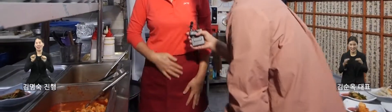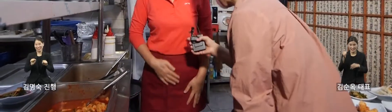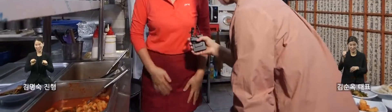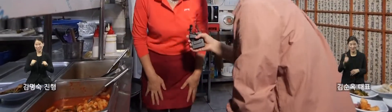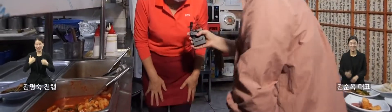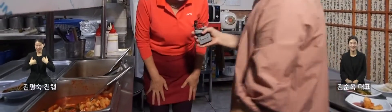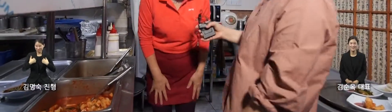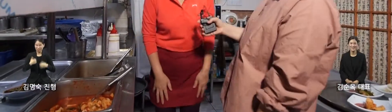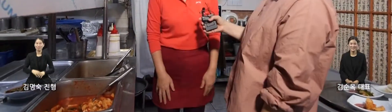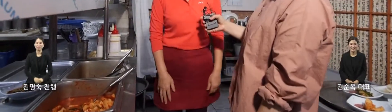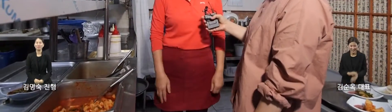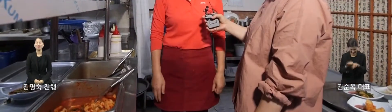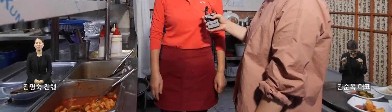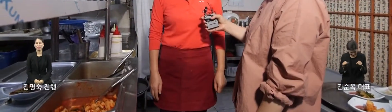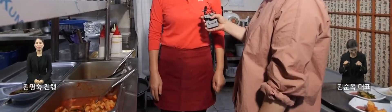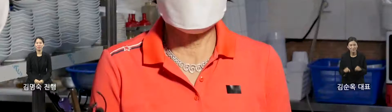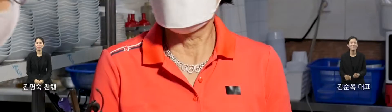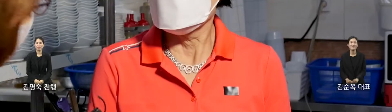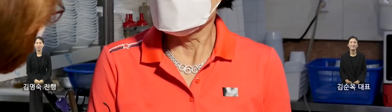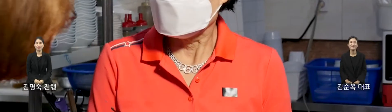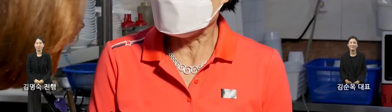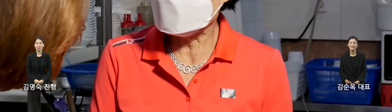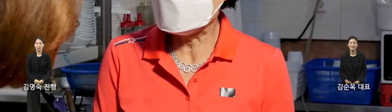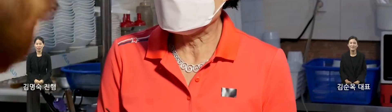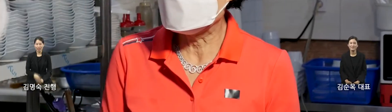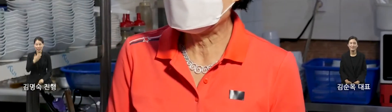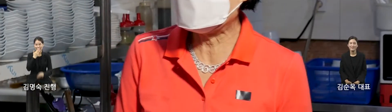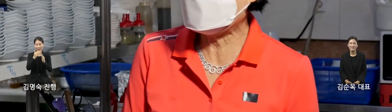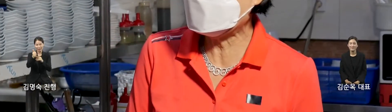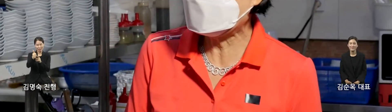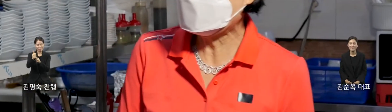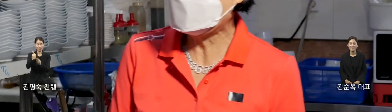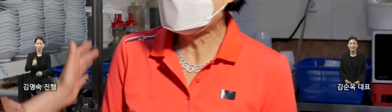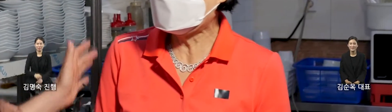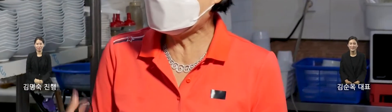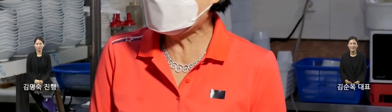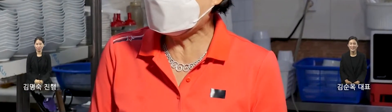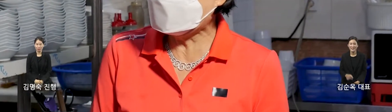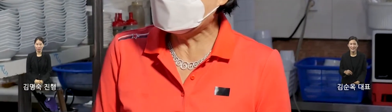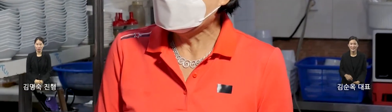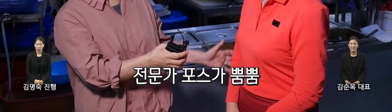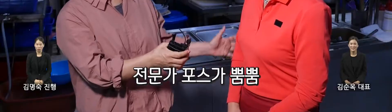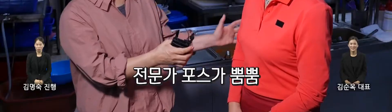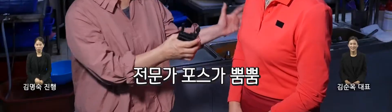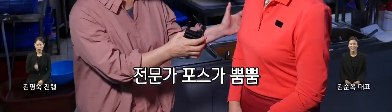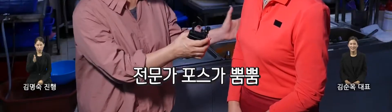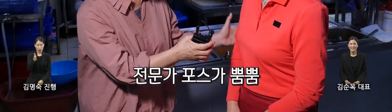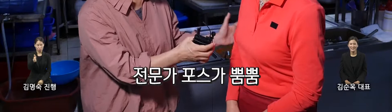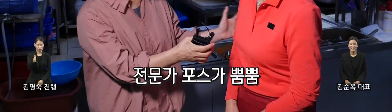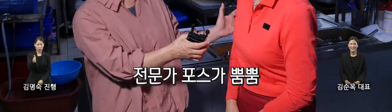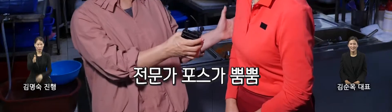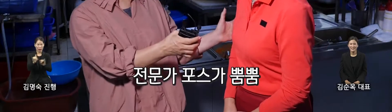아, 안녕하세요. 네, 안녕하세요. 네, 사장님. 네. 아우, 사장님이 와, 전문